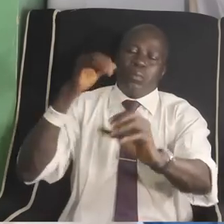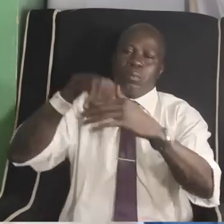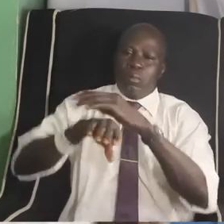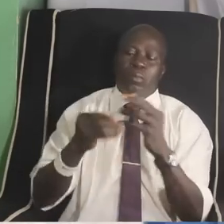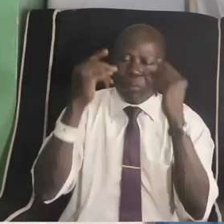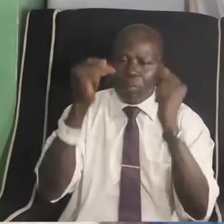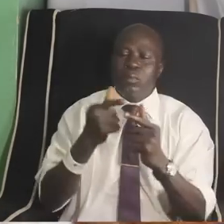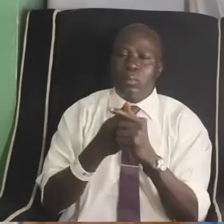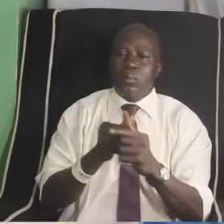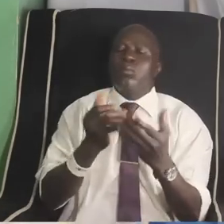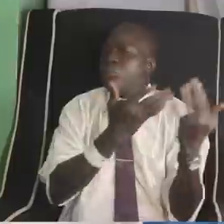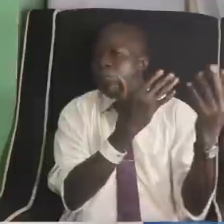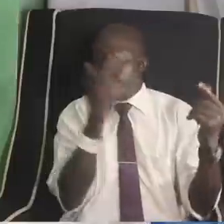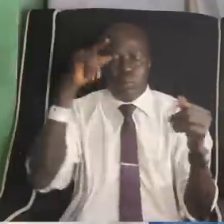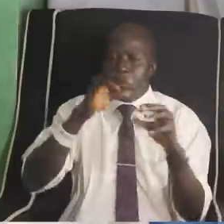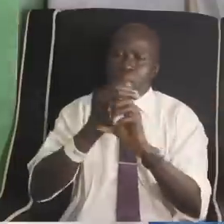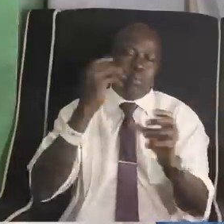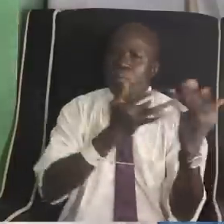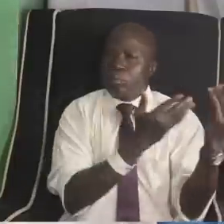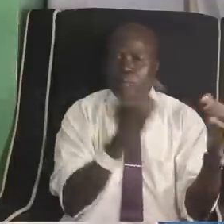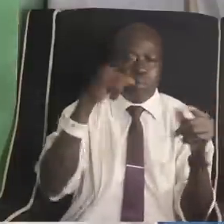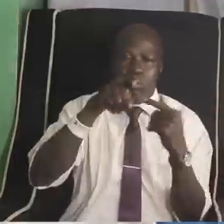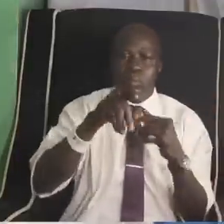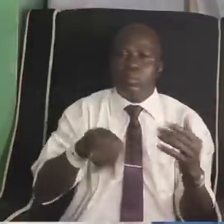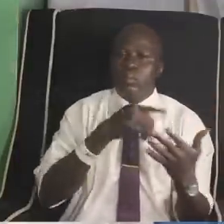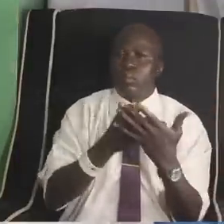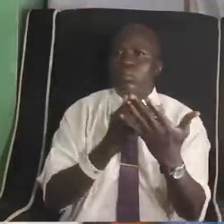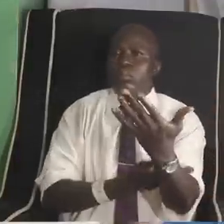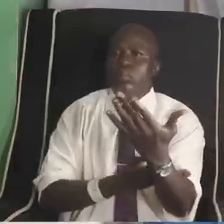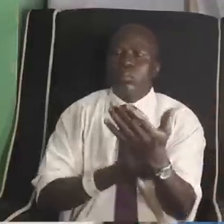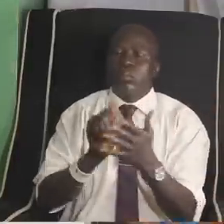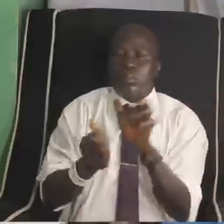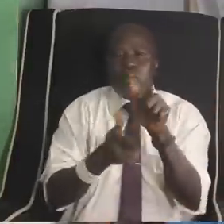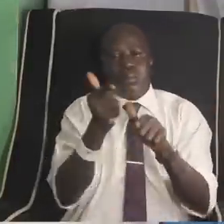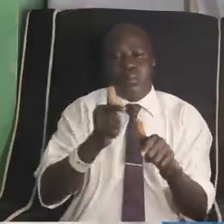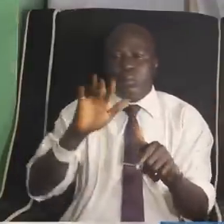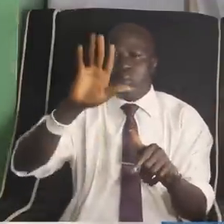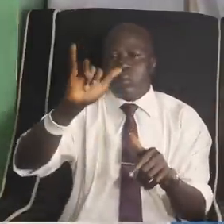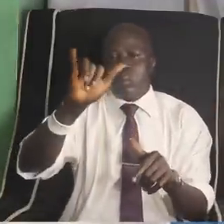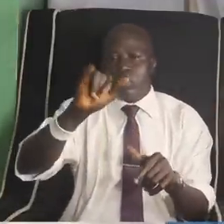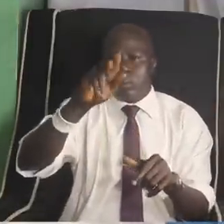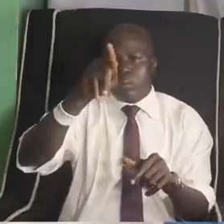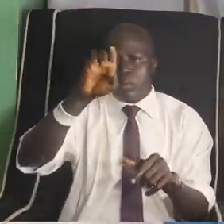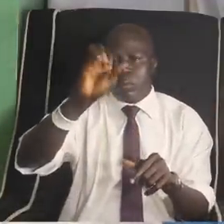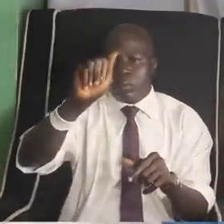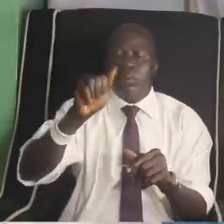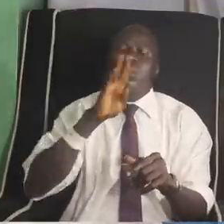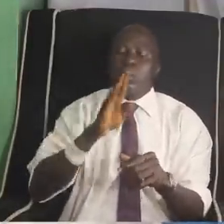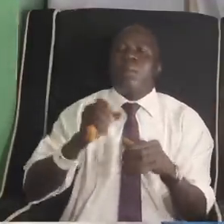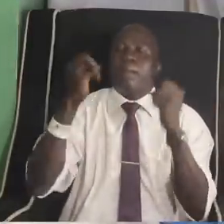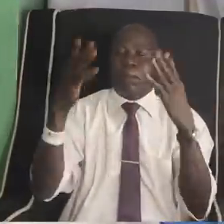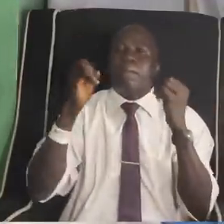Amen. Quickly go Amen. Amen. Amen. Amen. Amen. Amen. Amen. Amen. This morning will be Amen. Amen. Amen. Amen. Amen. Amen. Amen. Amen. Amen. Amen. Amen.